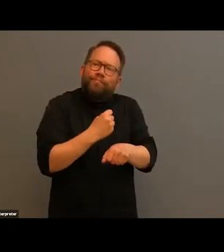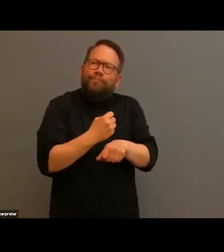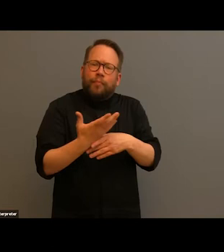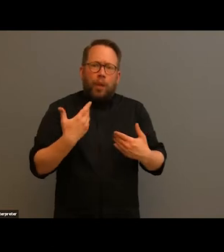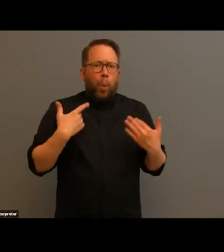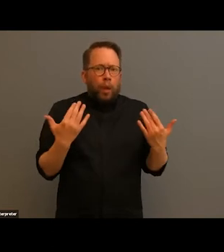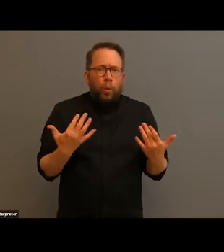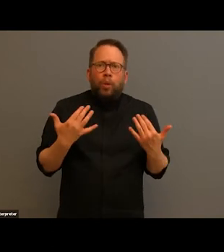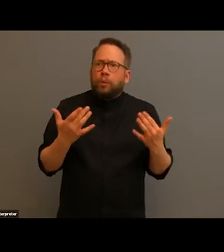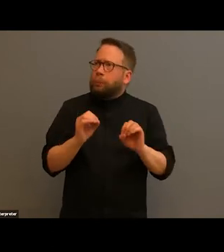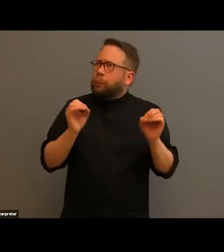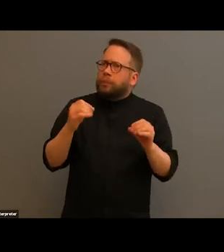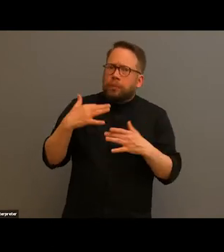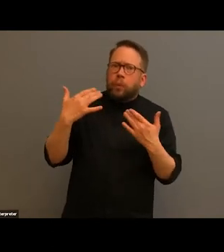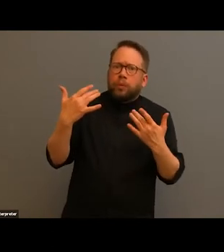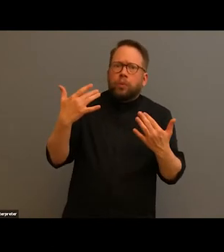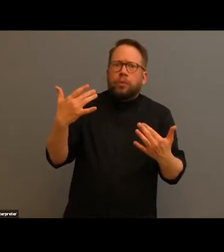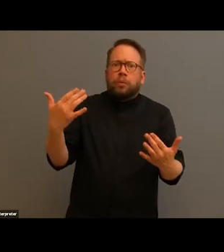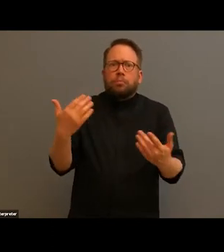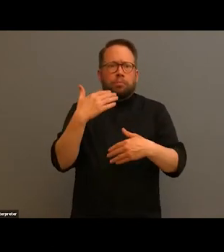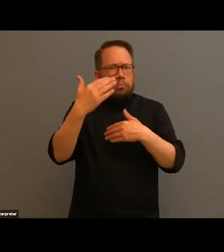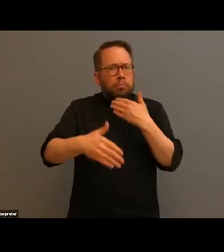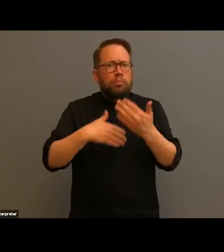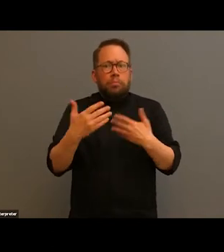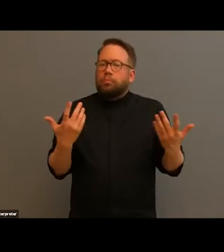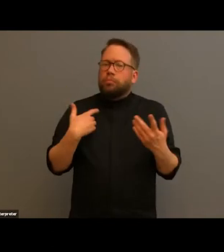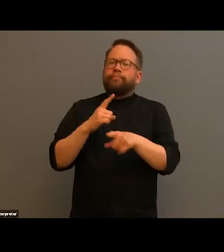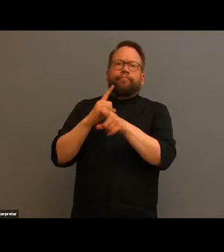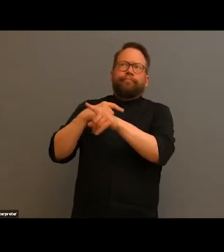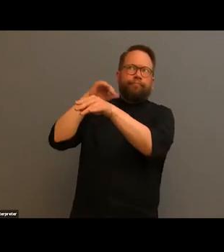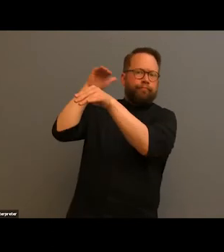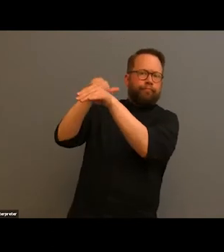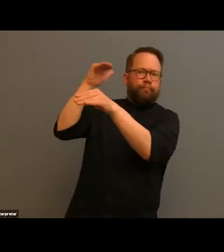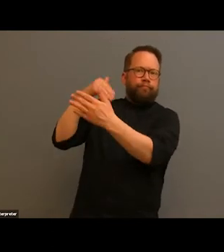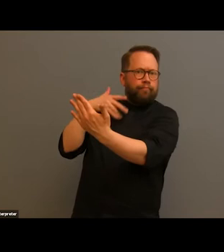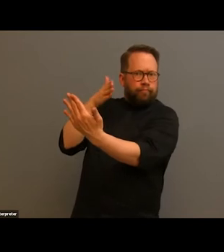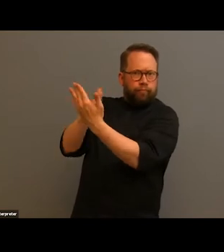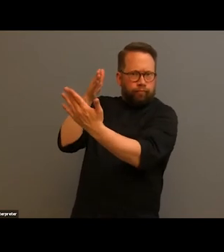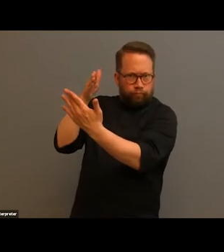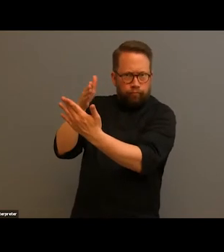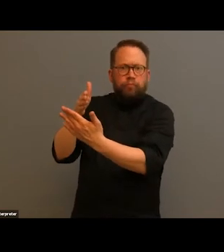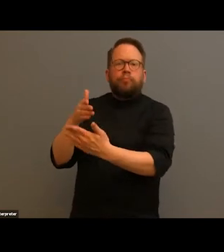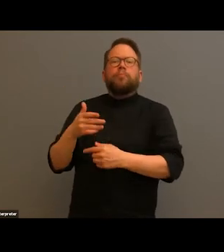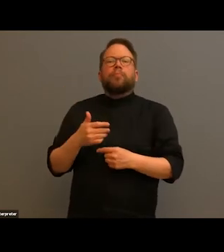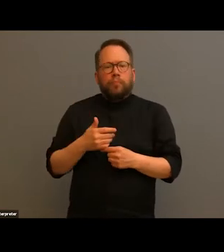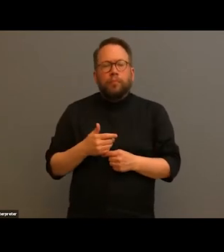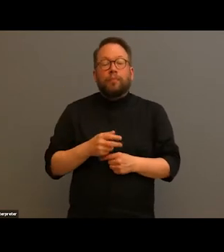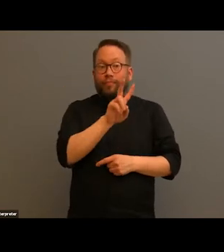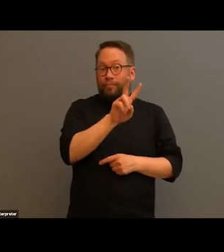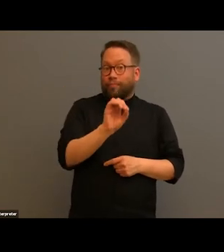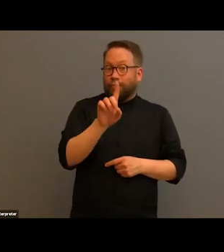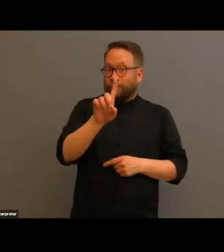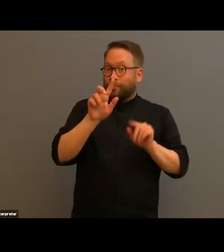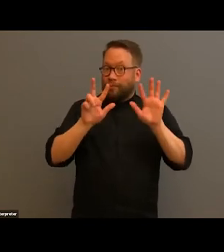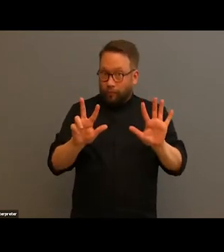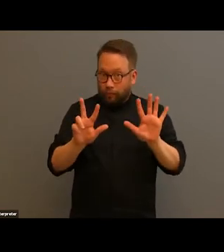sa att nej, men vi anmäler det här istället. Det var 18 tror jag. Det var det första gången jag skulle in på domstolen för det